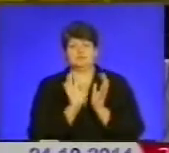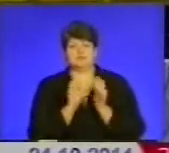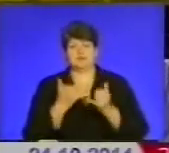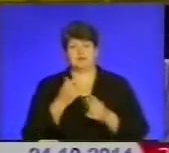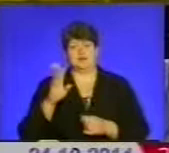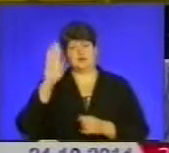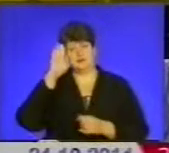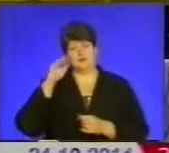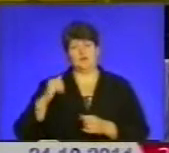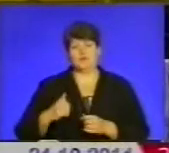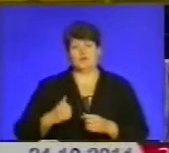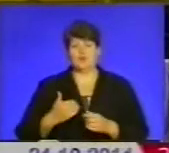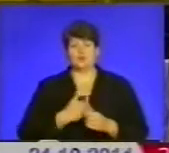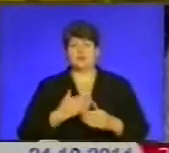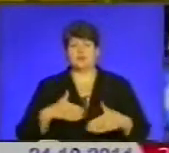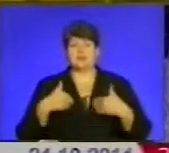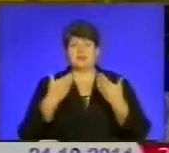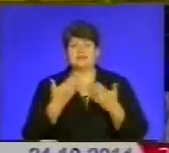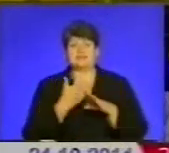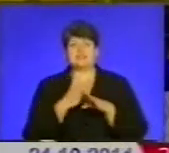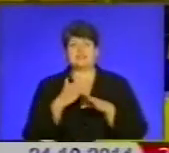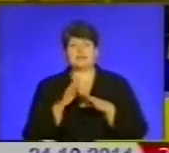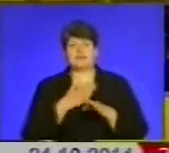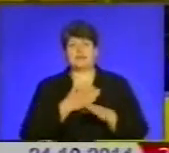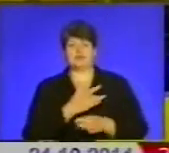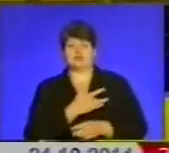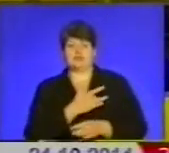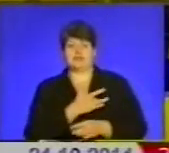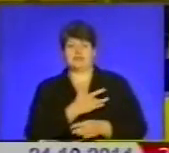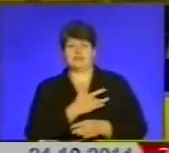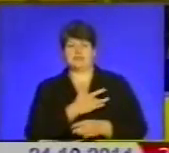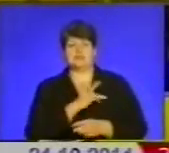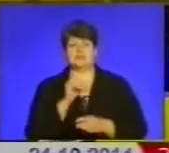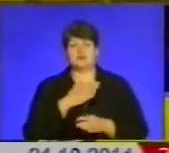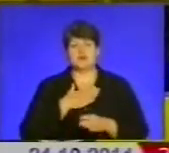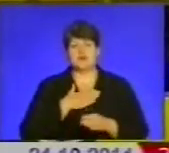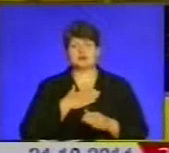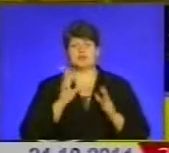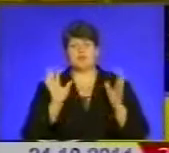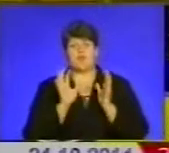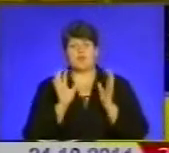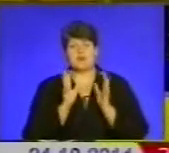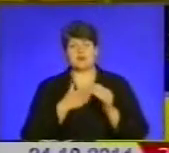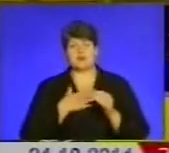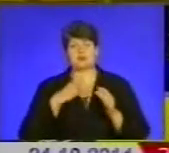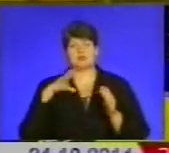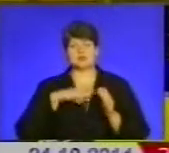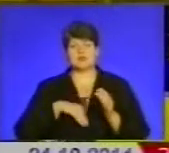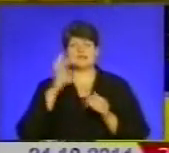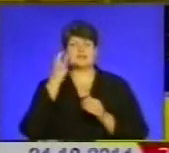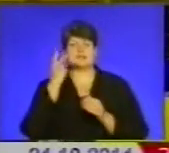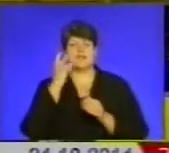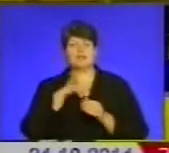Ми хочемо їм передати частинку нашого серця, щоб наші обереги, наша душа завжди